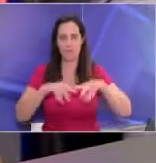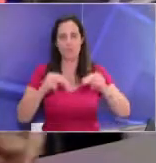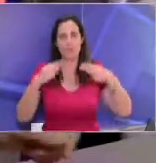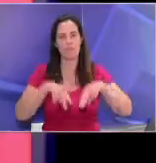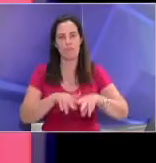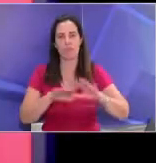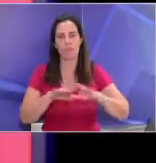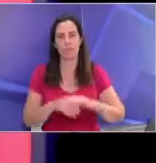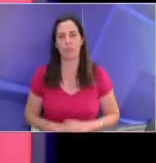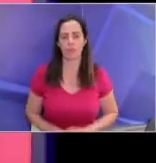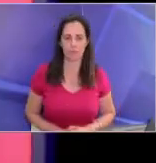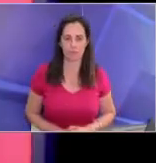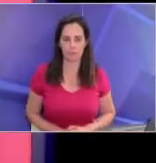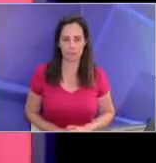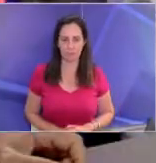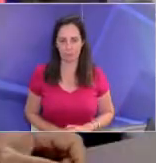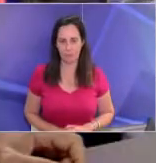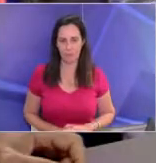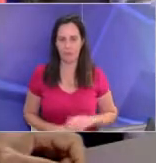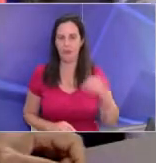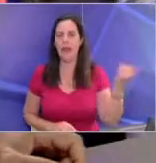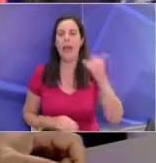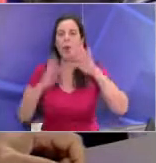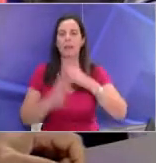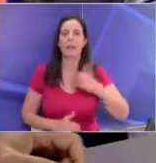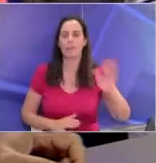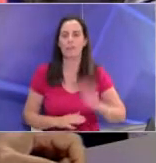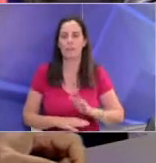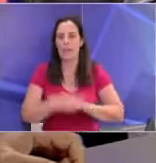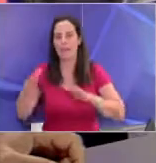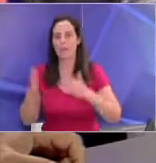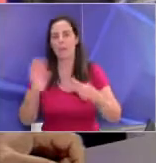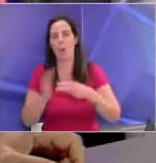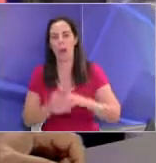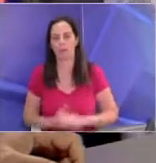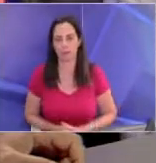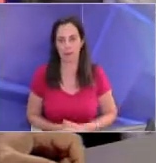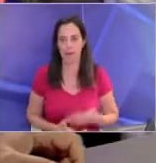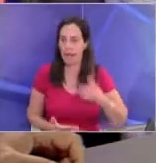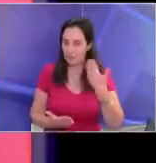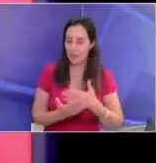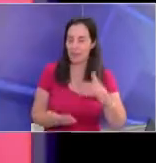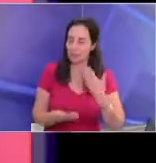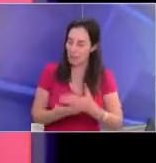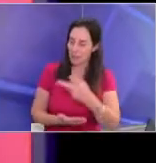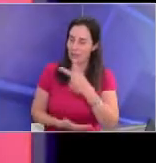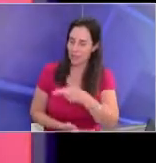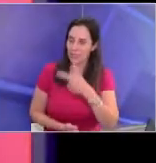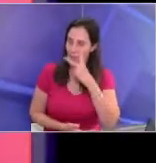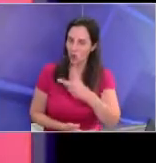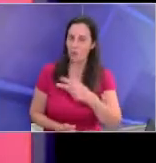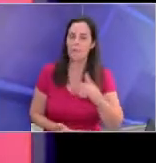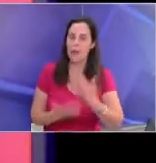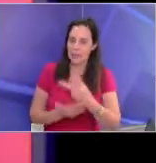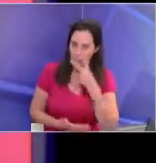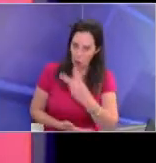אפקיר. כל האומנות, כל החוכמה, כל הזה, תמיד בשמאל. אני מציע לך לראות, אז אני מזמין אותך ללכת לראות, אני לא יודע אם אתה